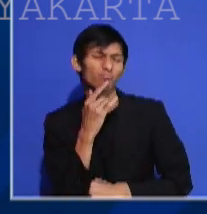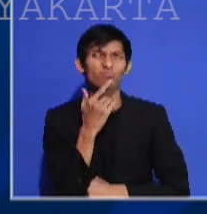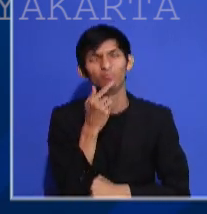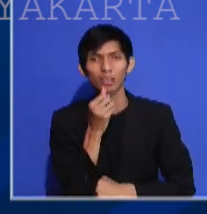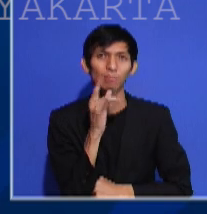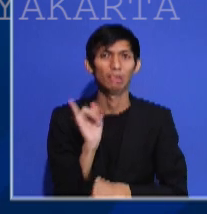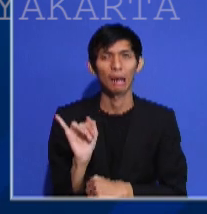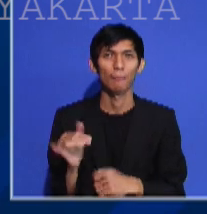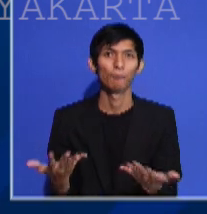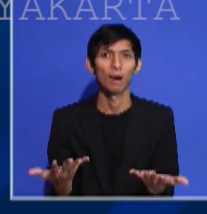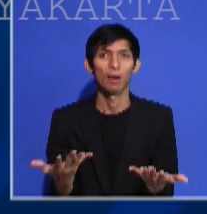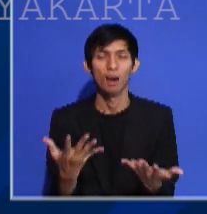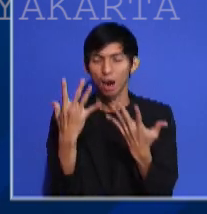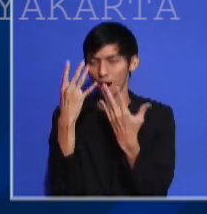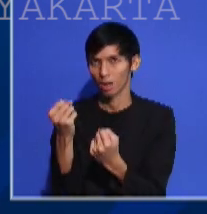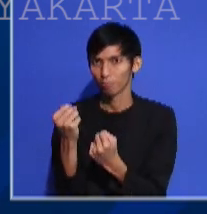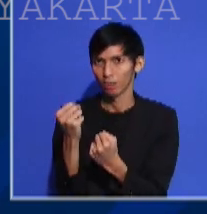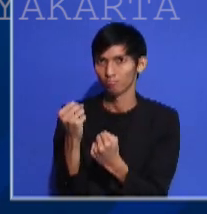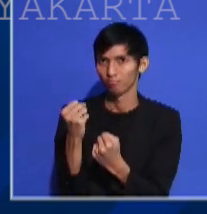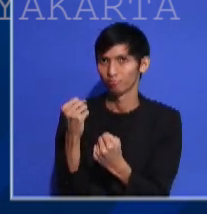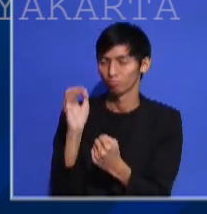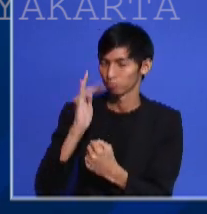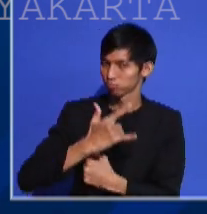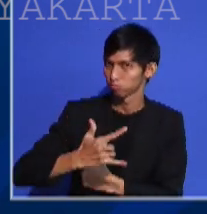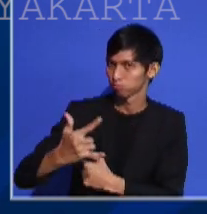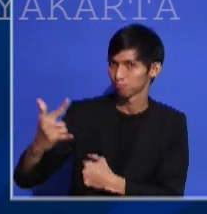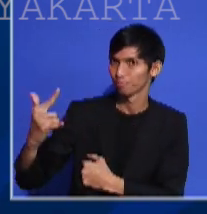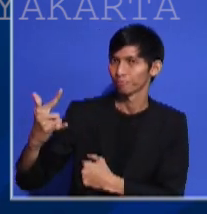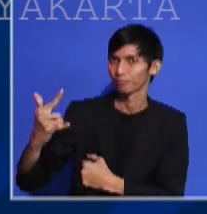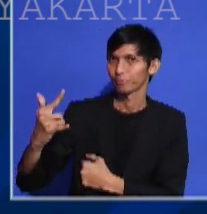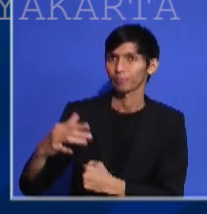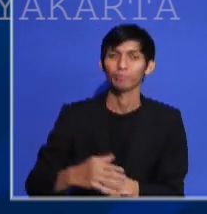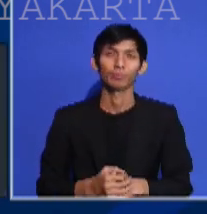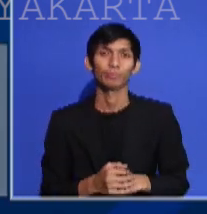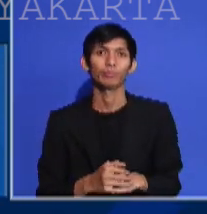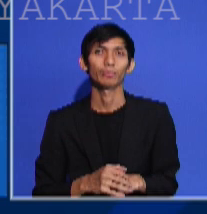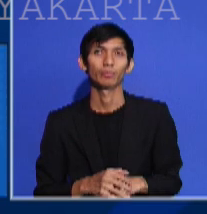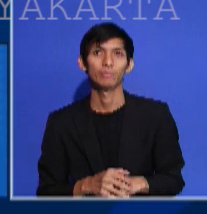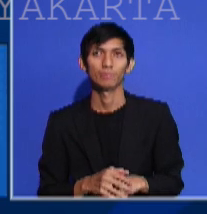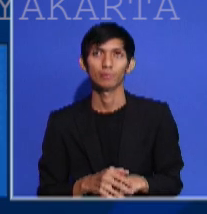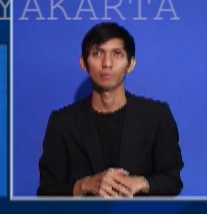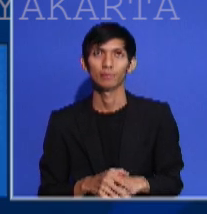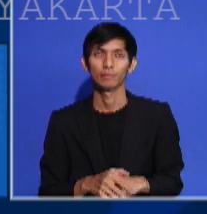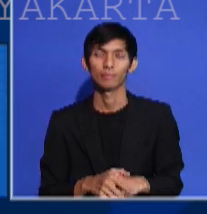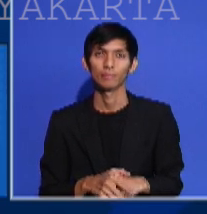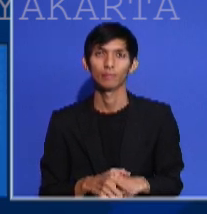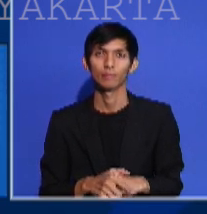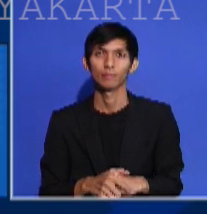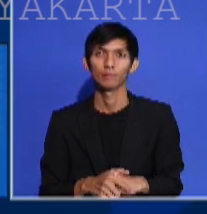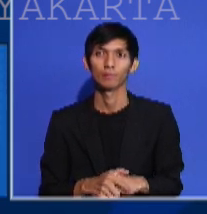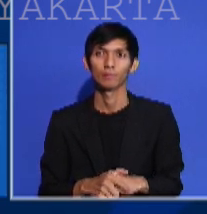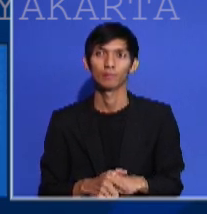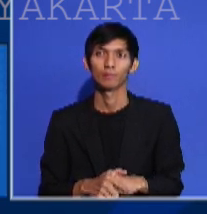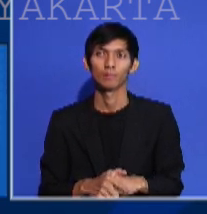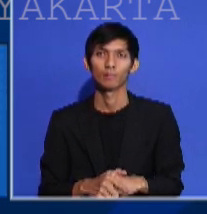seperti apa harapan e jangka panjangnya eh pasti bisa ini ya selalu